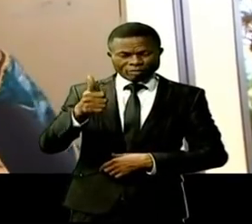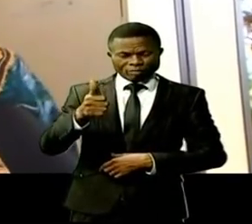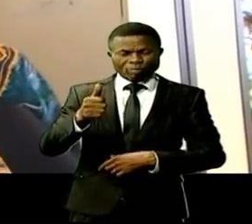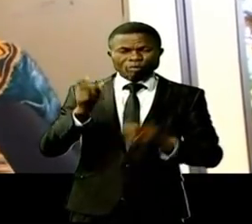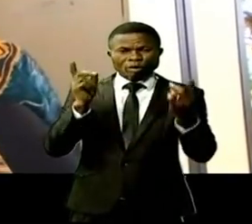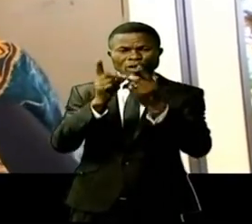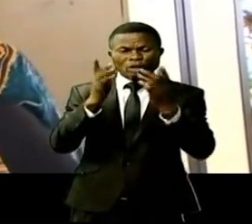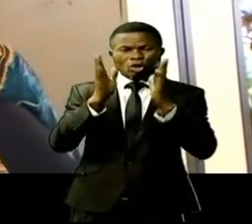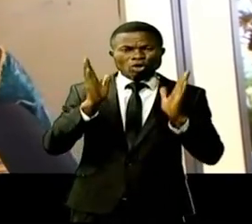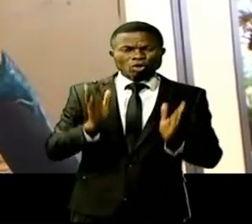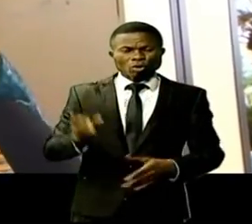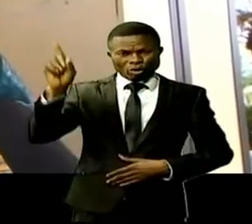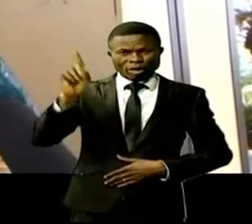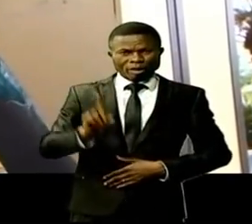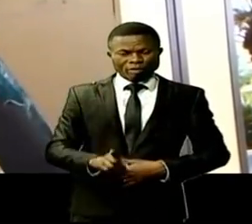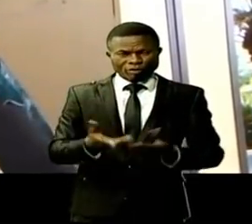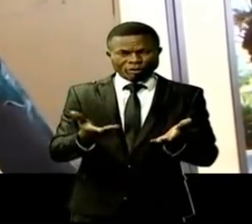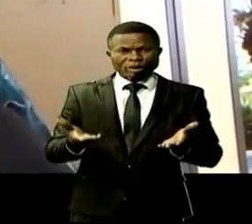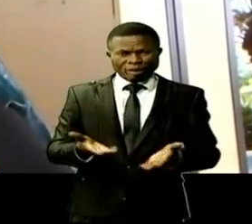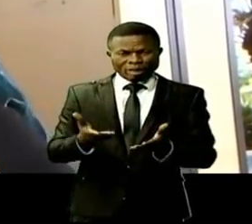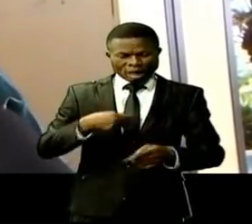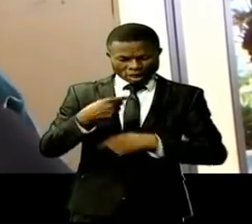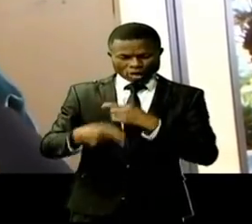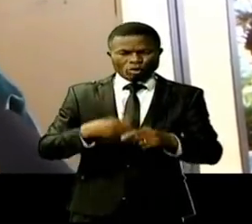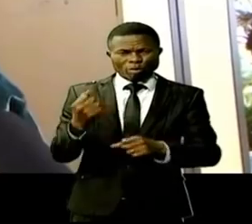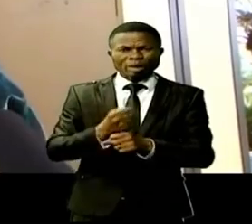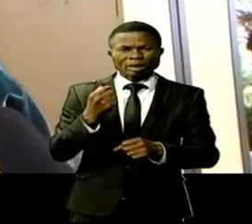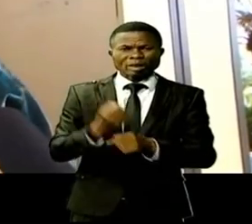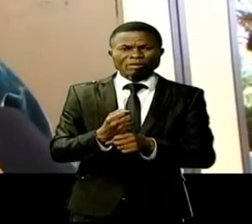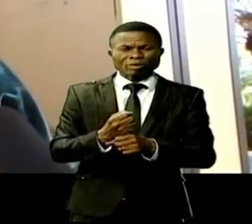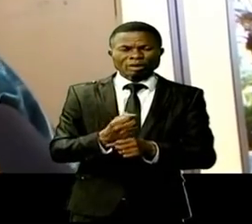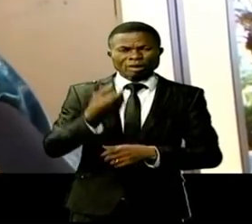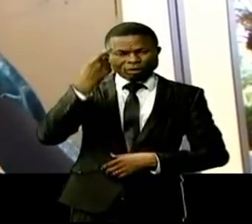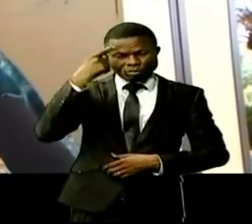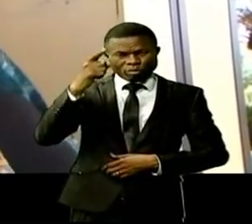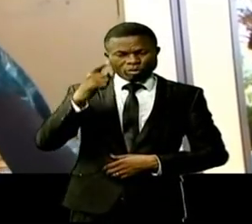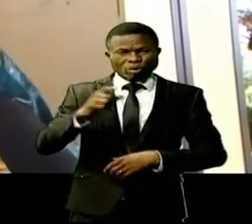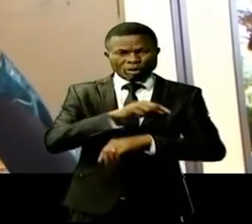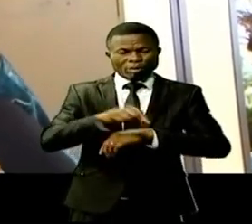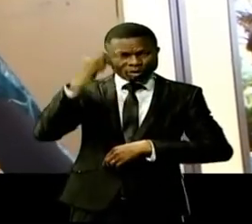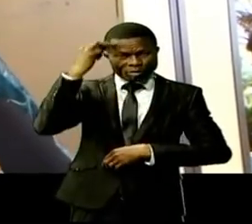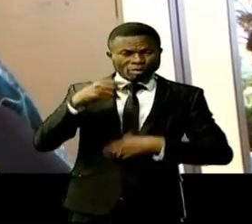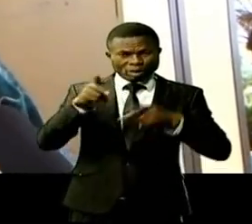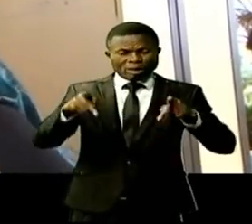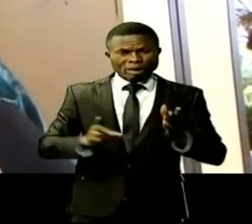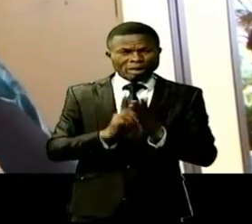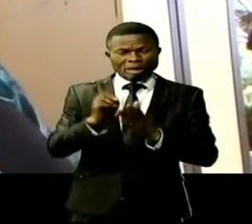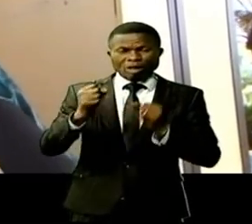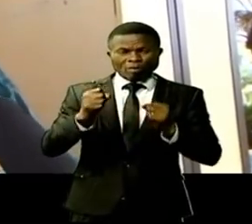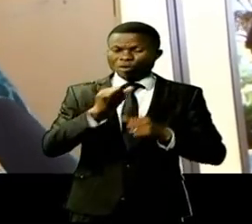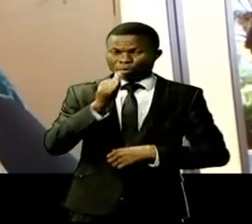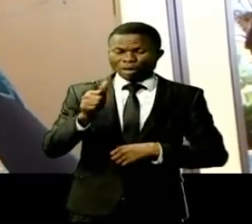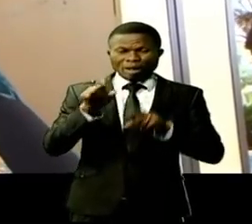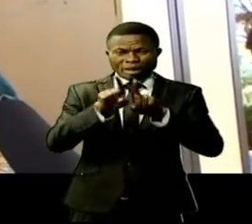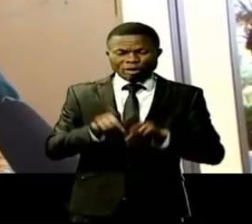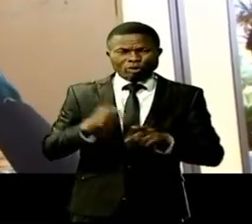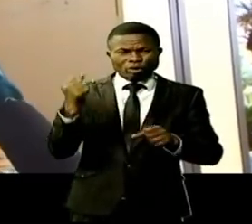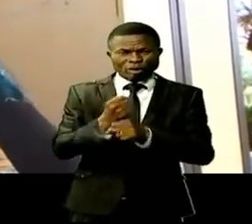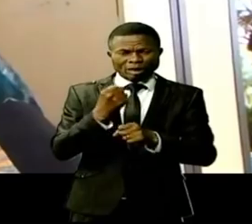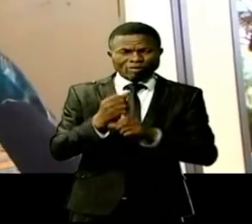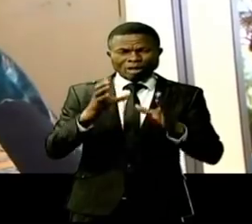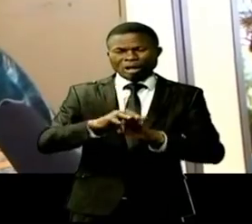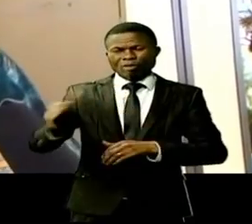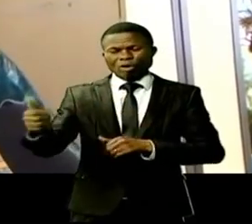sera mis en place ici, qui va travailler non seulement avec le ministère de l'Environnement et Développement durable, mais aussi avec les